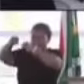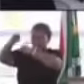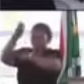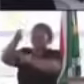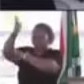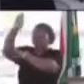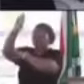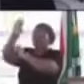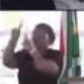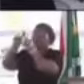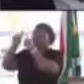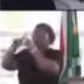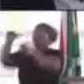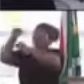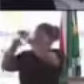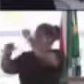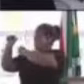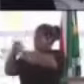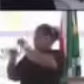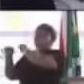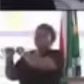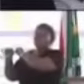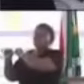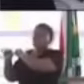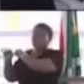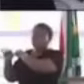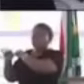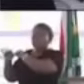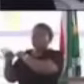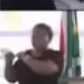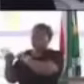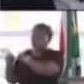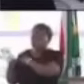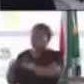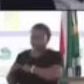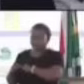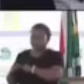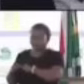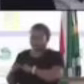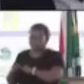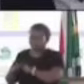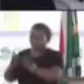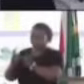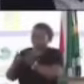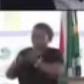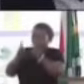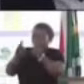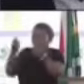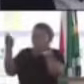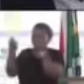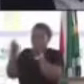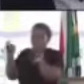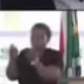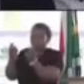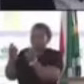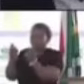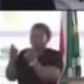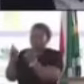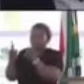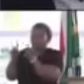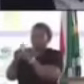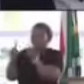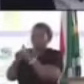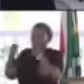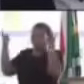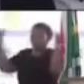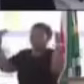kuNkulunkulu nasedlozini kumele siyiphothule leyo msebenzi futhi lokho esihlangene